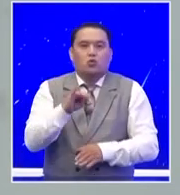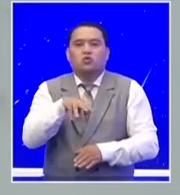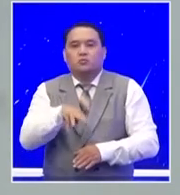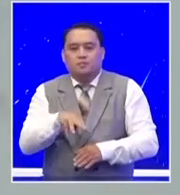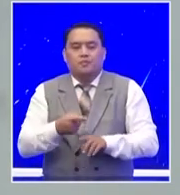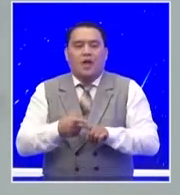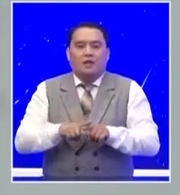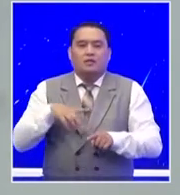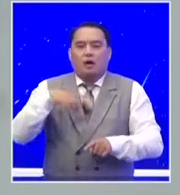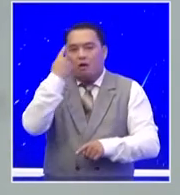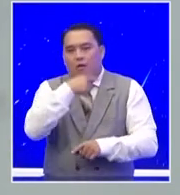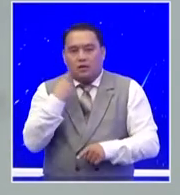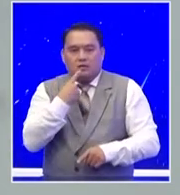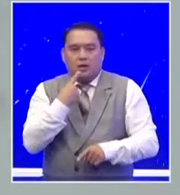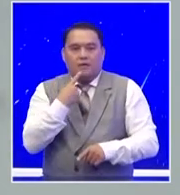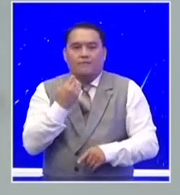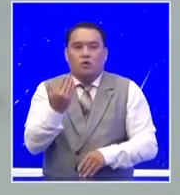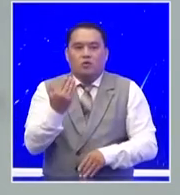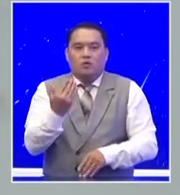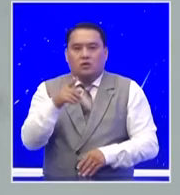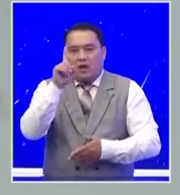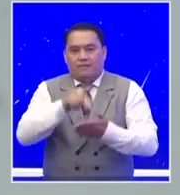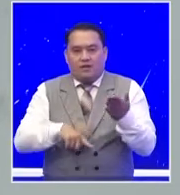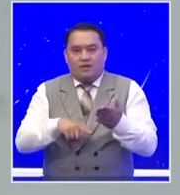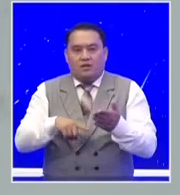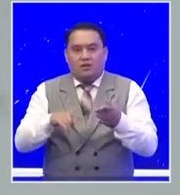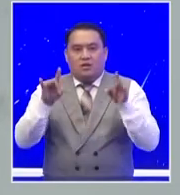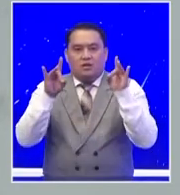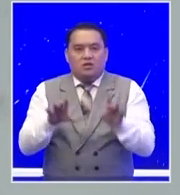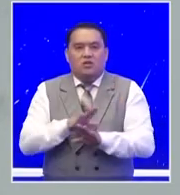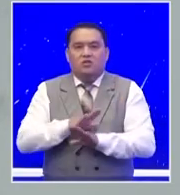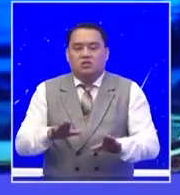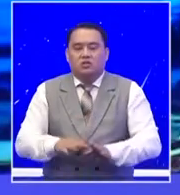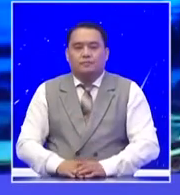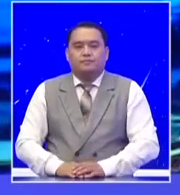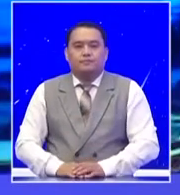лица в основном, которым потерпевший доверяет и не ожидает от них насилия.